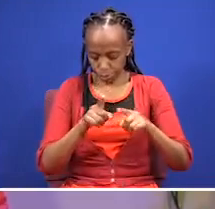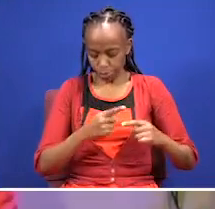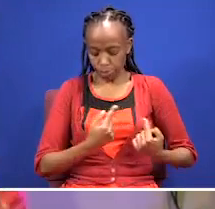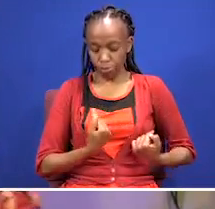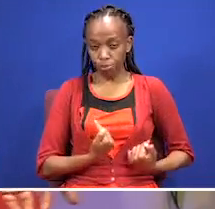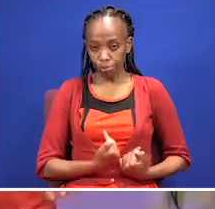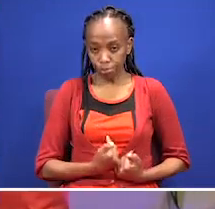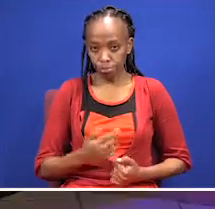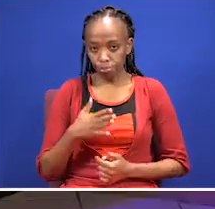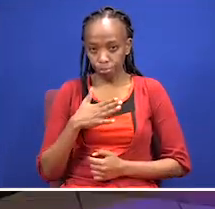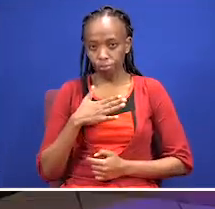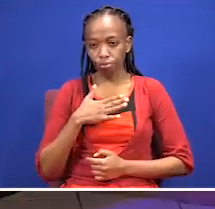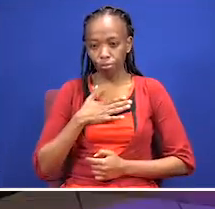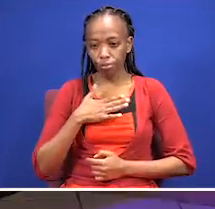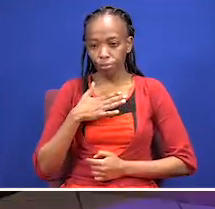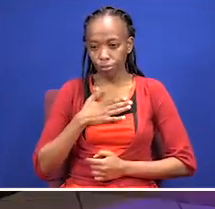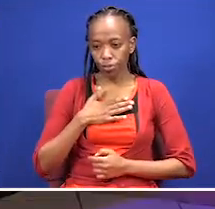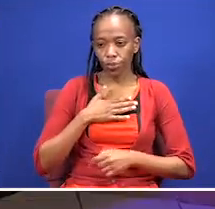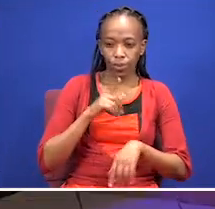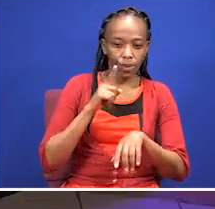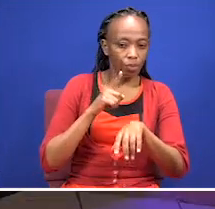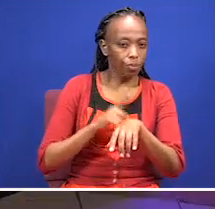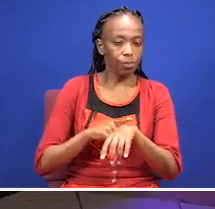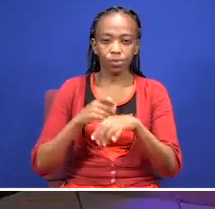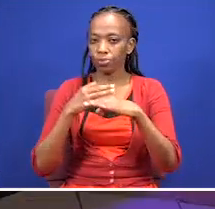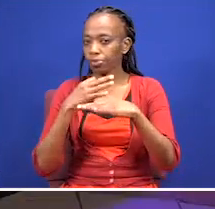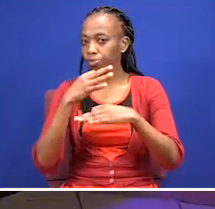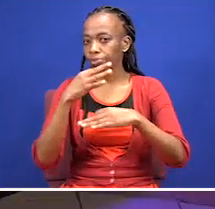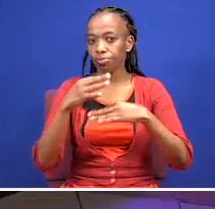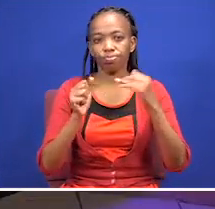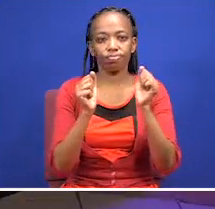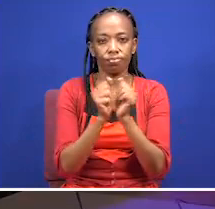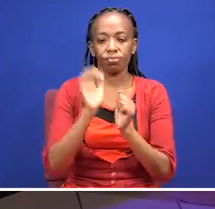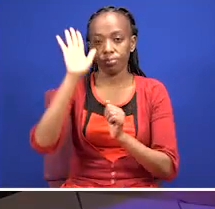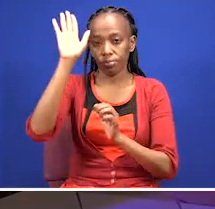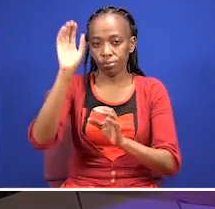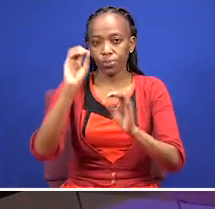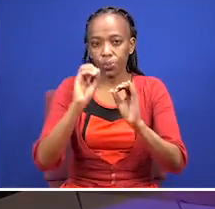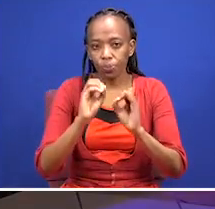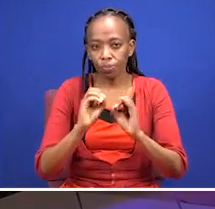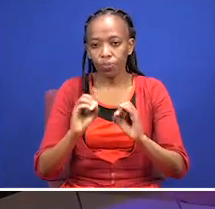ulivyo moyo wangu nisipo shiriki